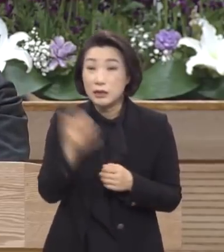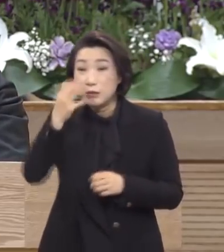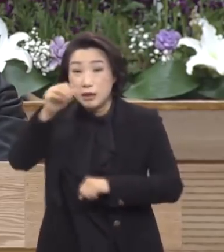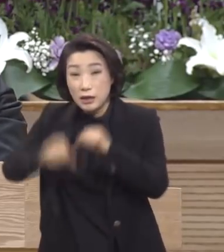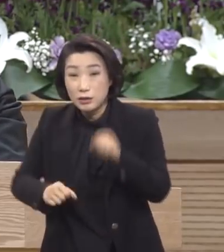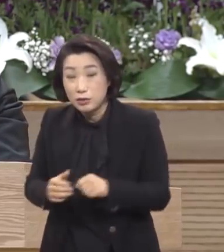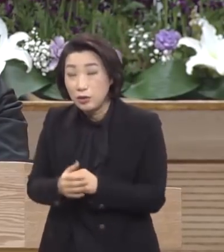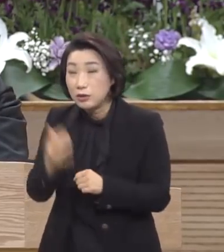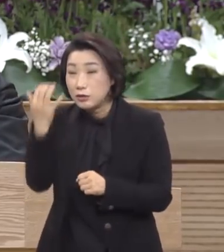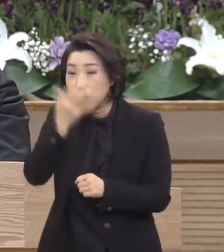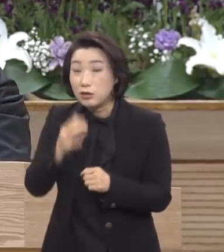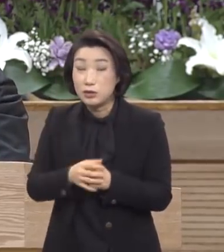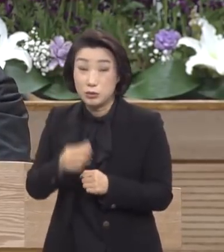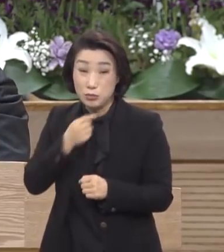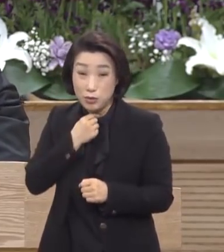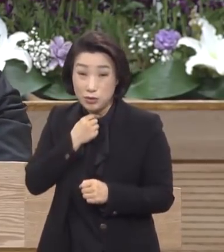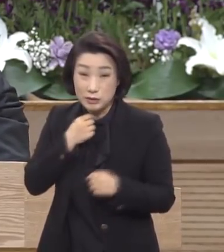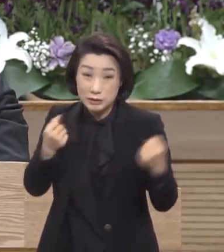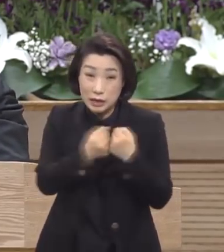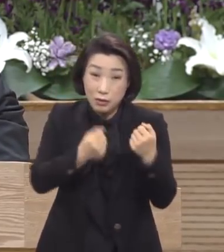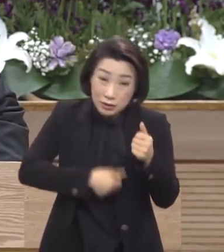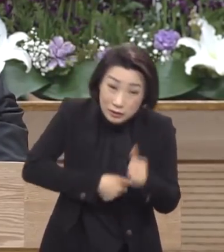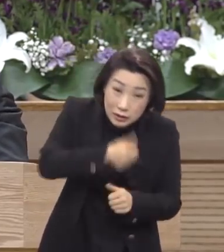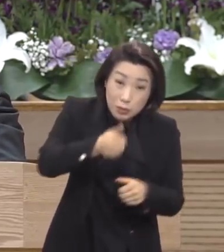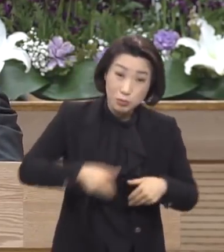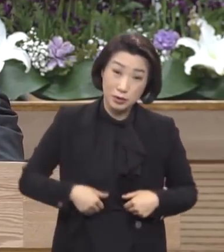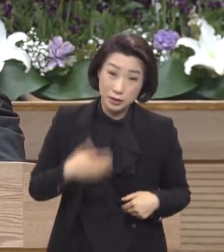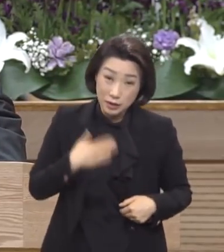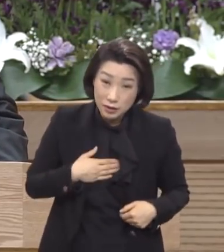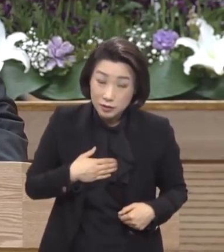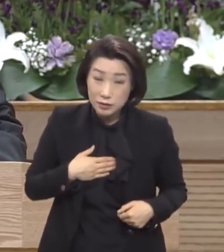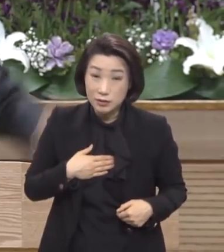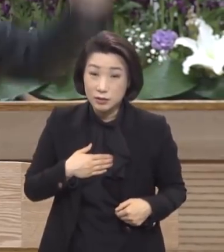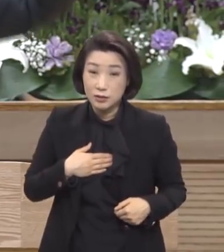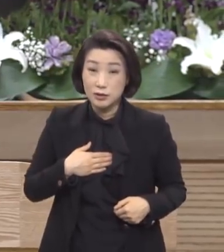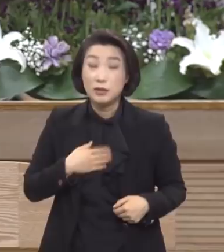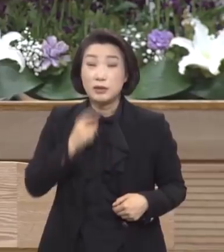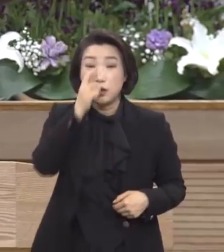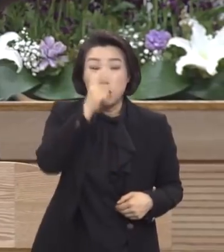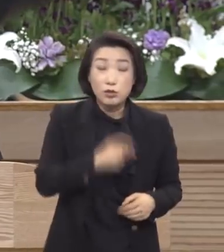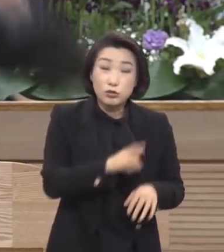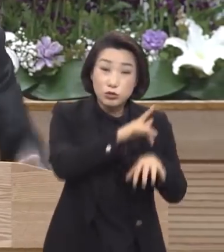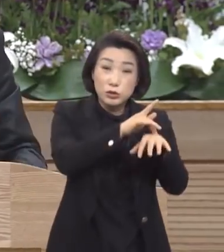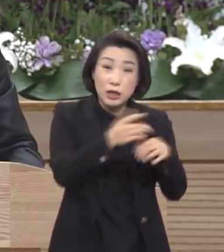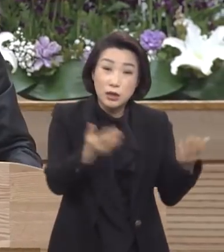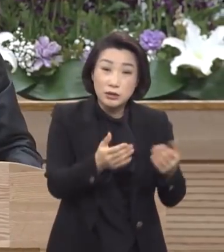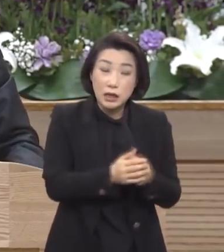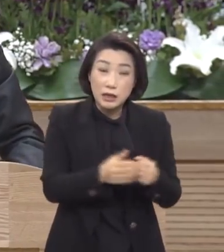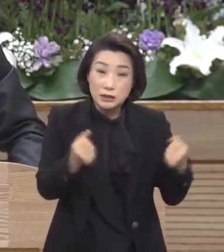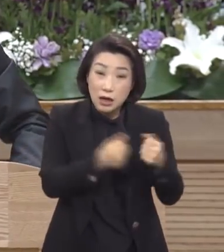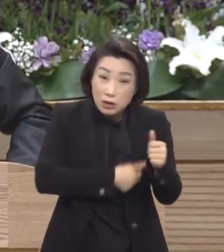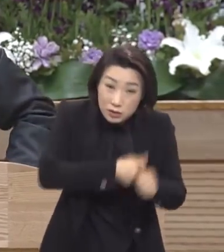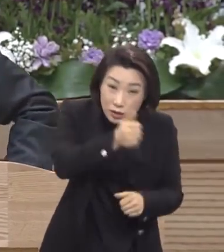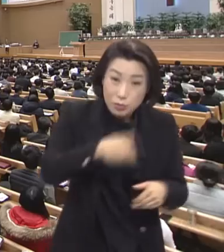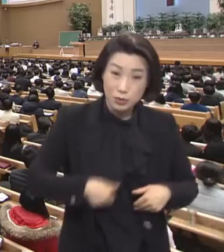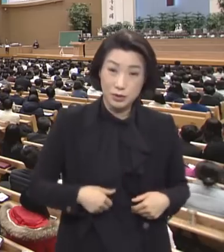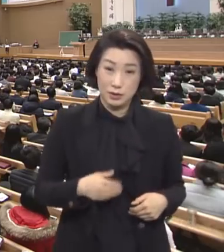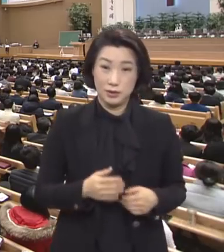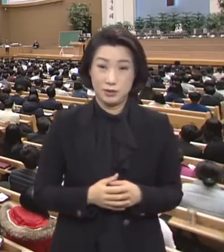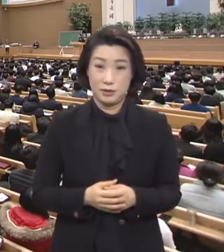음행과 성적인 욕구와 싸워 이겨야 된다. 더러운 귀신의 역사와 싸워 이겨야